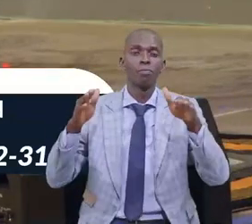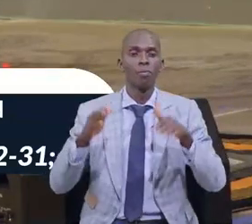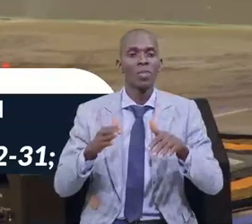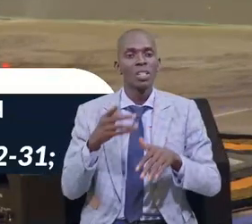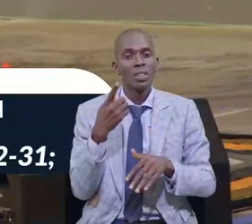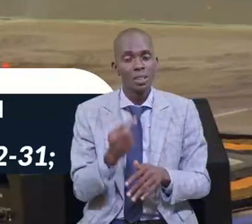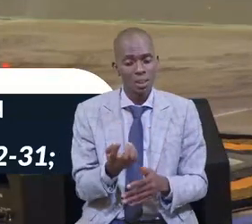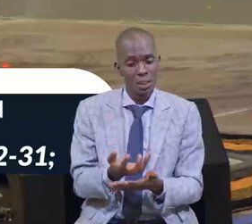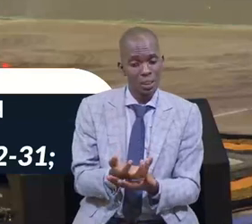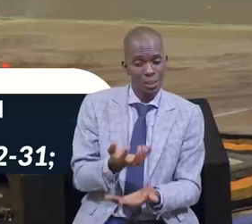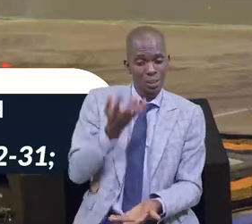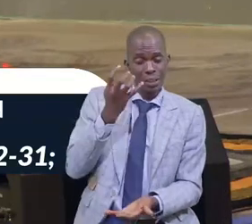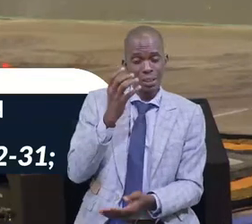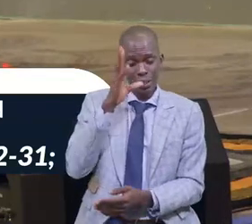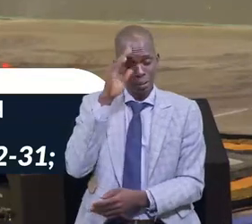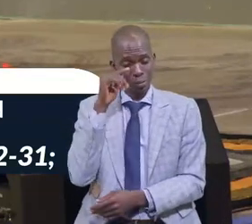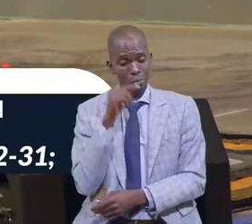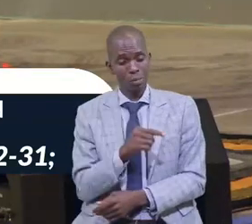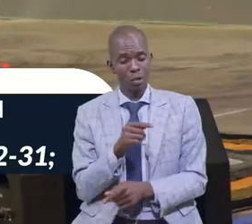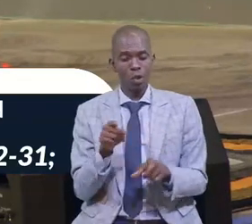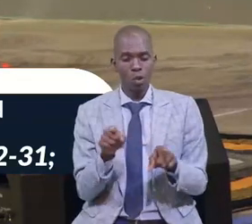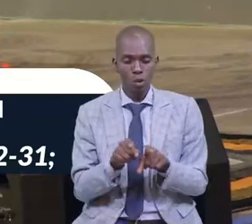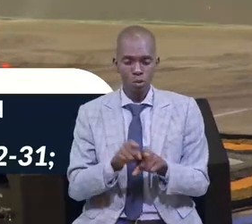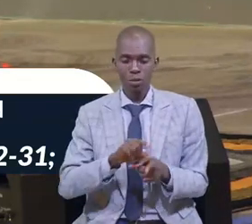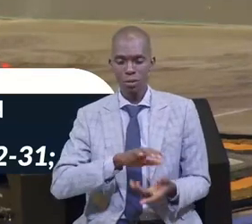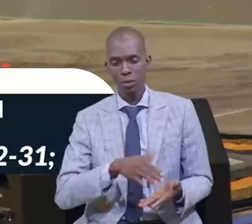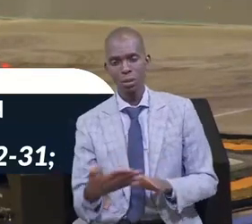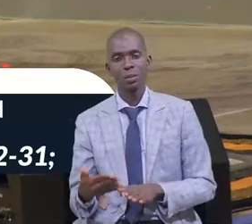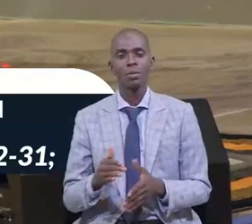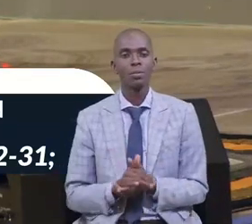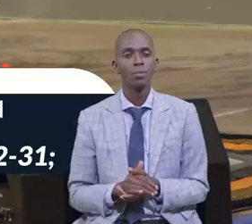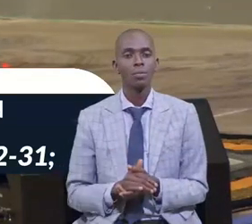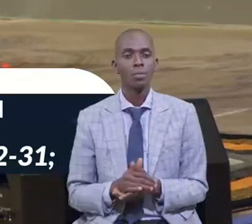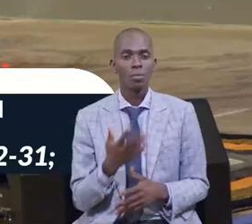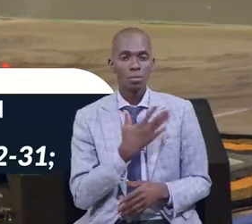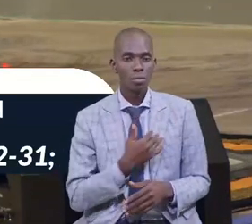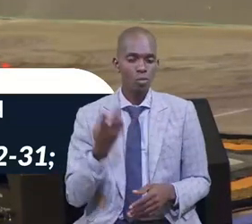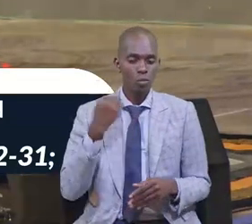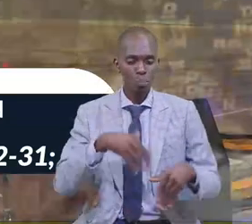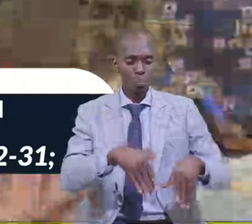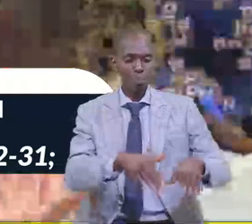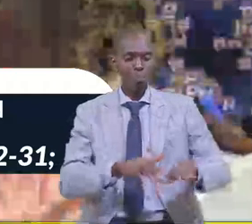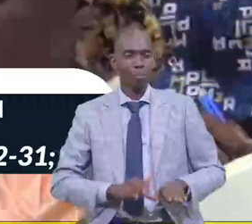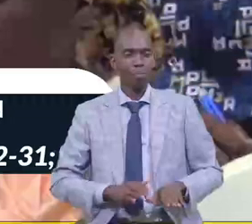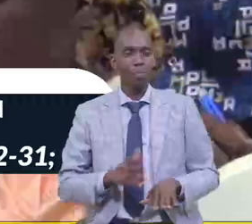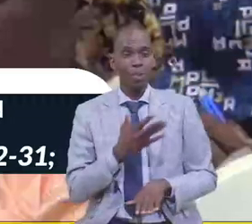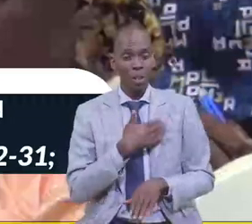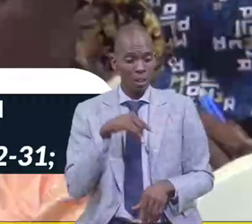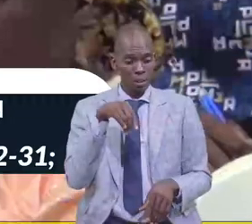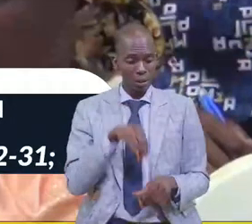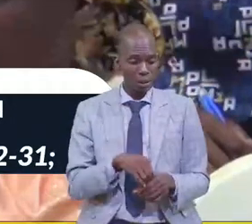d'Abraham. Le riche mourut aussi. Et il fut